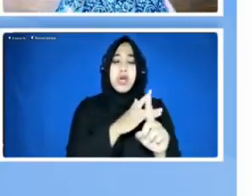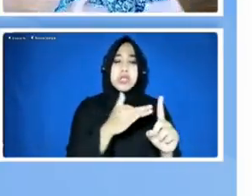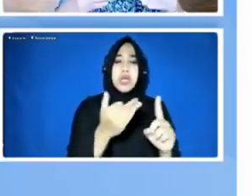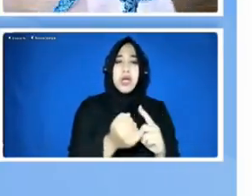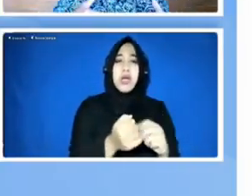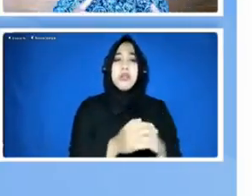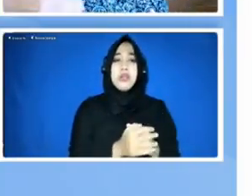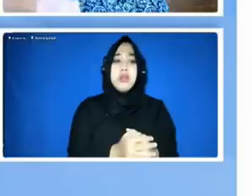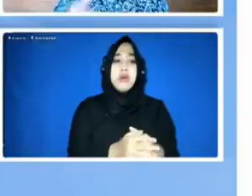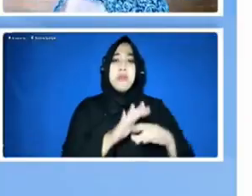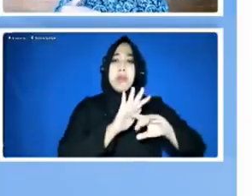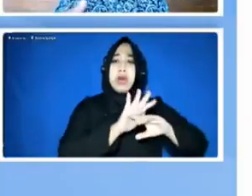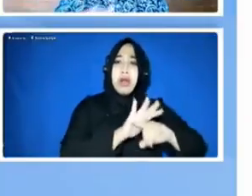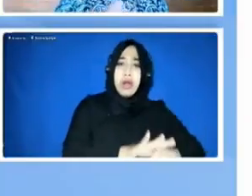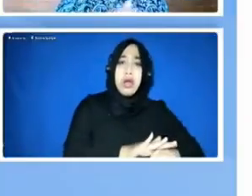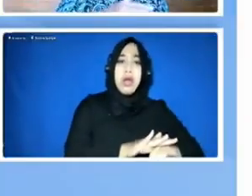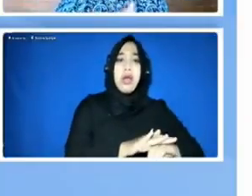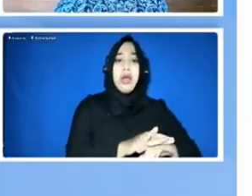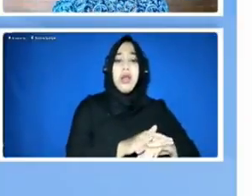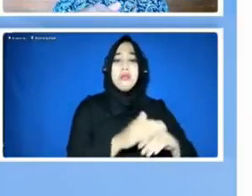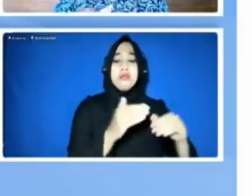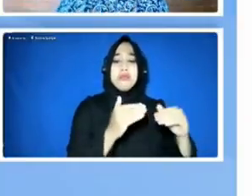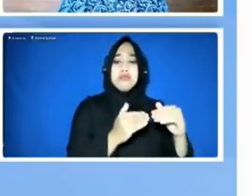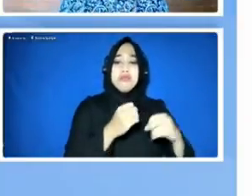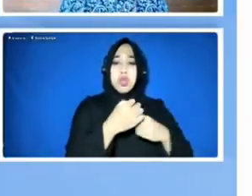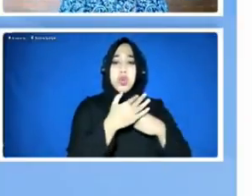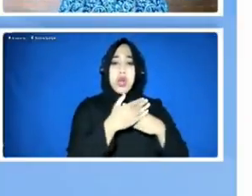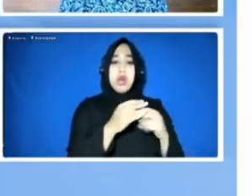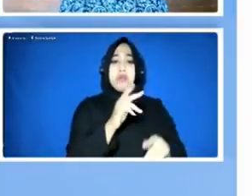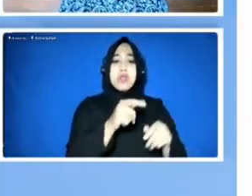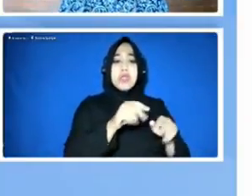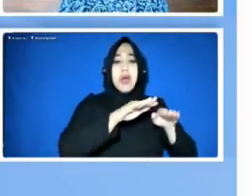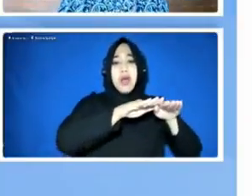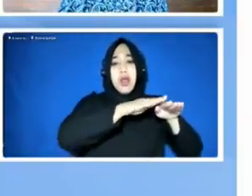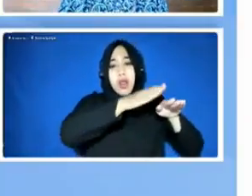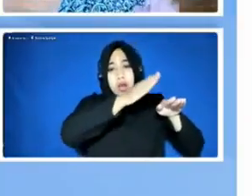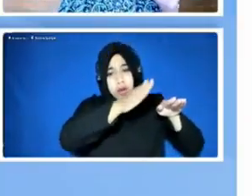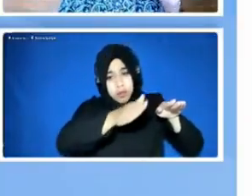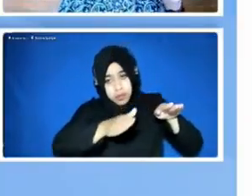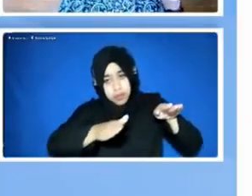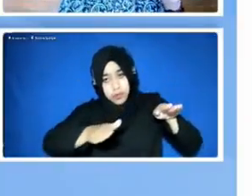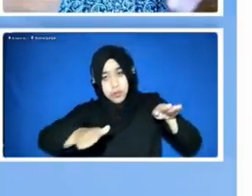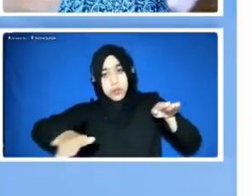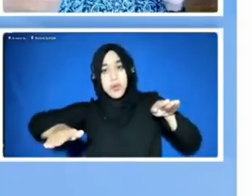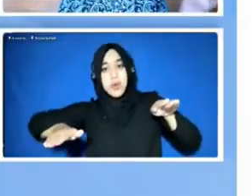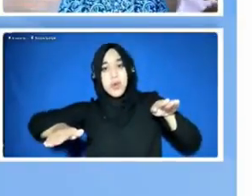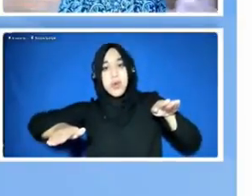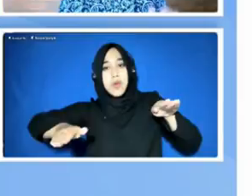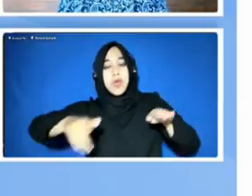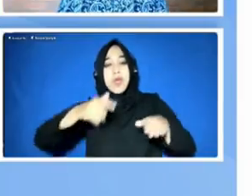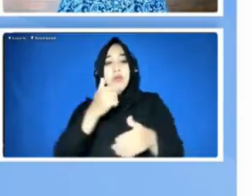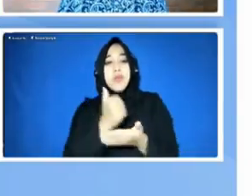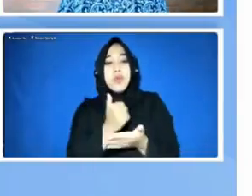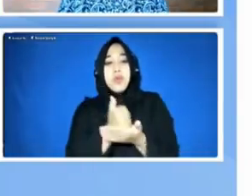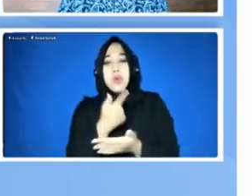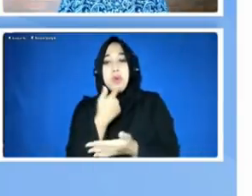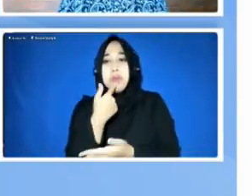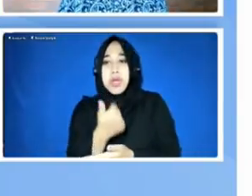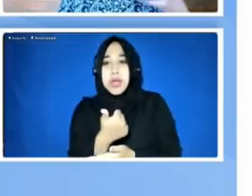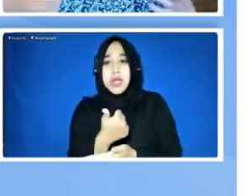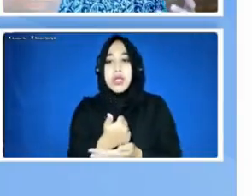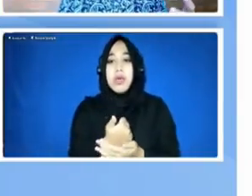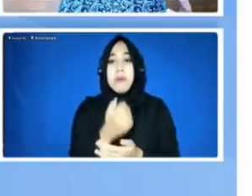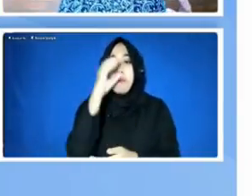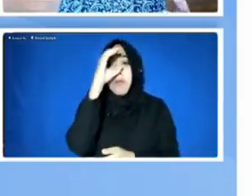rangka untuk menekan laju penularan sehingga kita bisa melandaikan kurva. Jadi di sini pentingnya